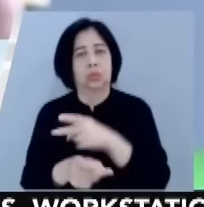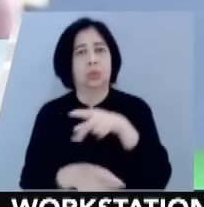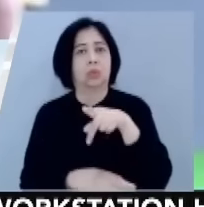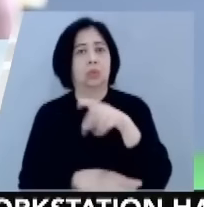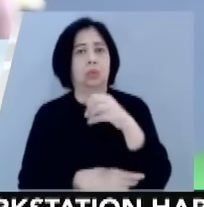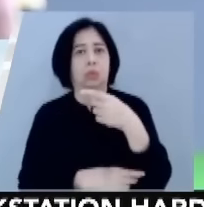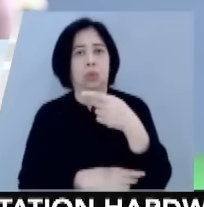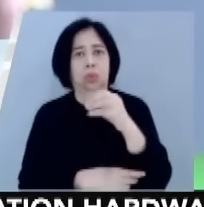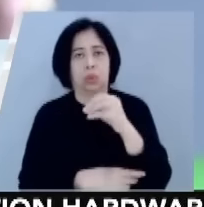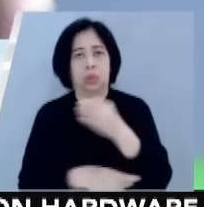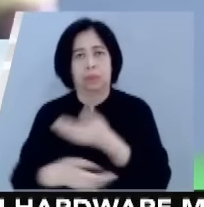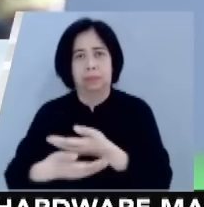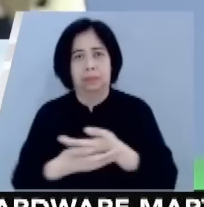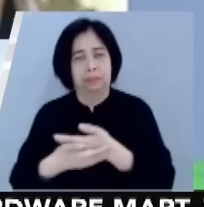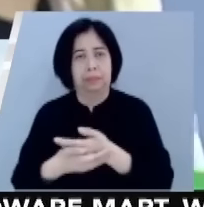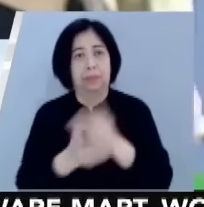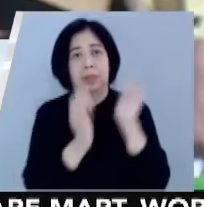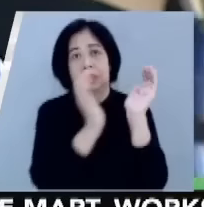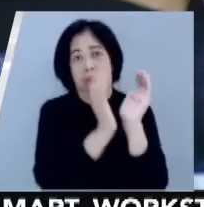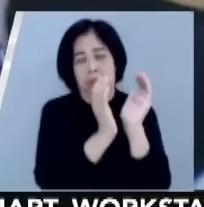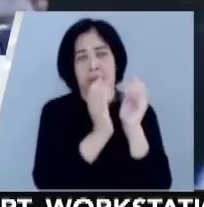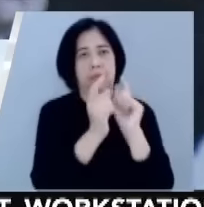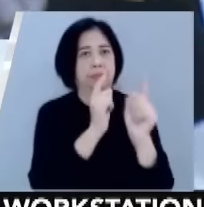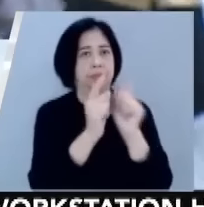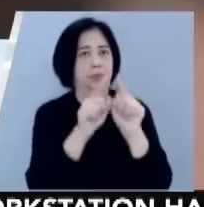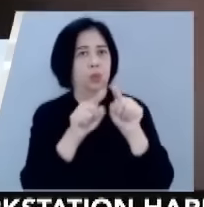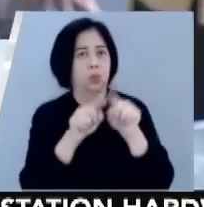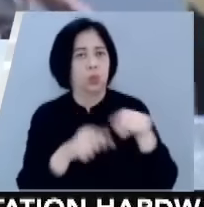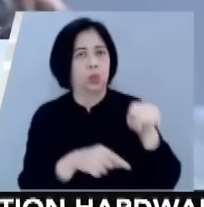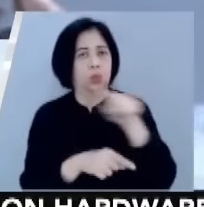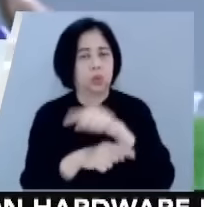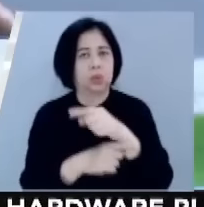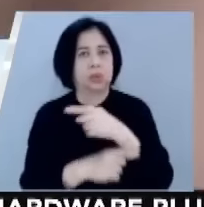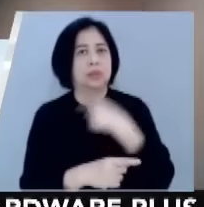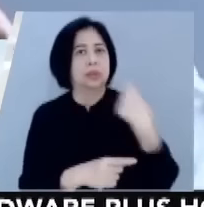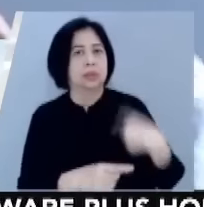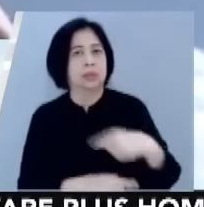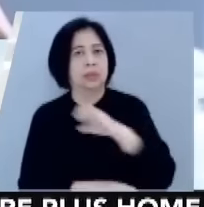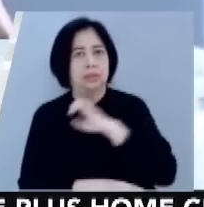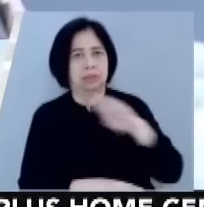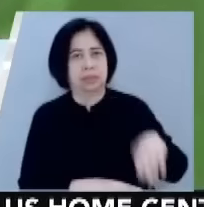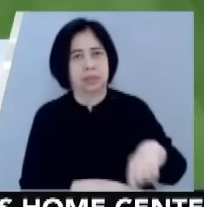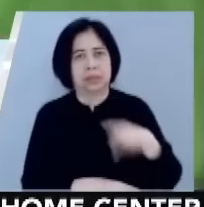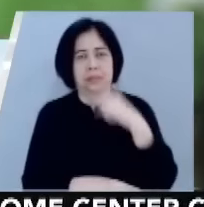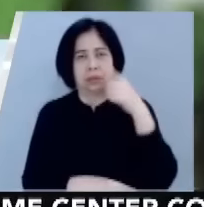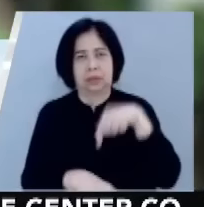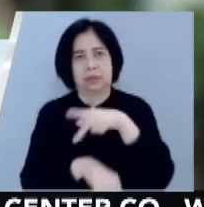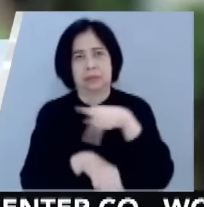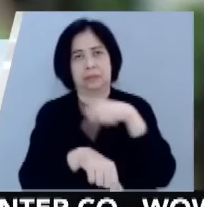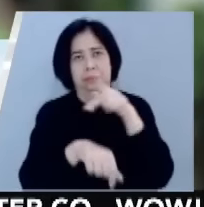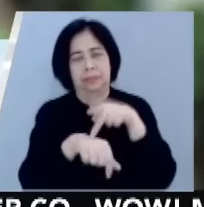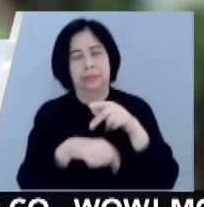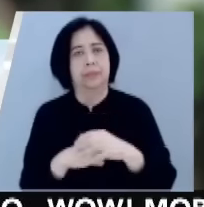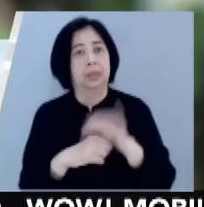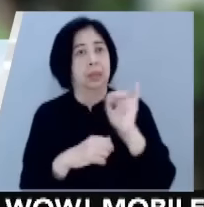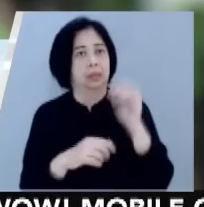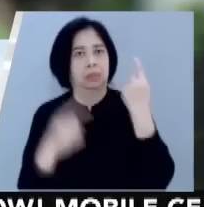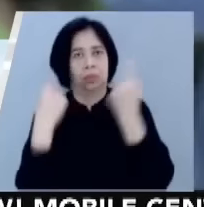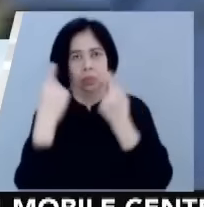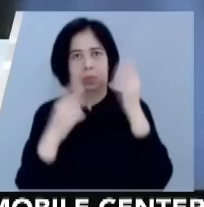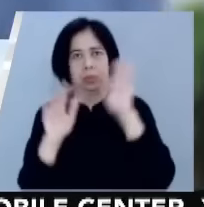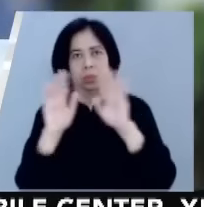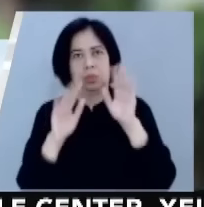sa DSWD, kinakausap na rin daw nila ang Chinese Embassy dito sa Pilipinas. Yun ang problema natin. Ano ba yung